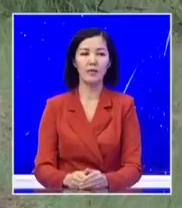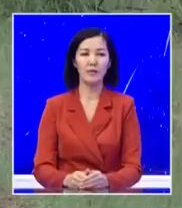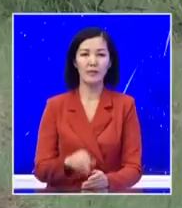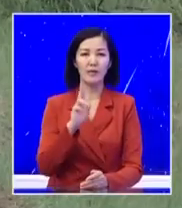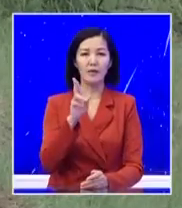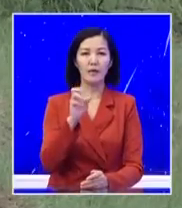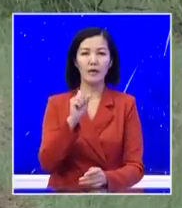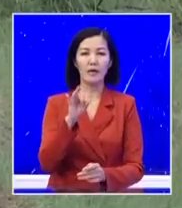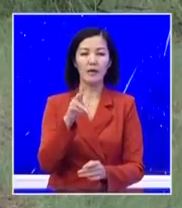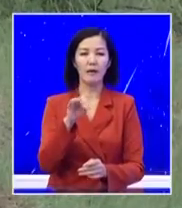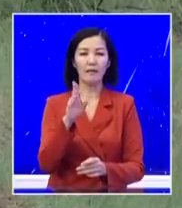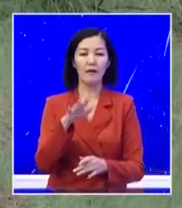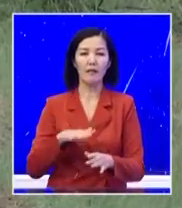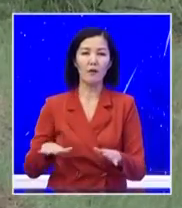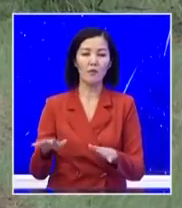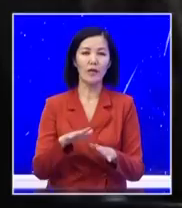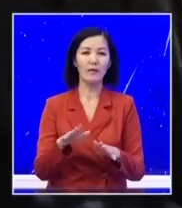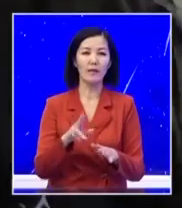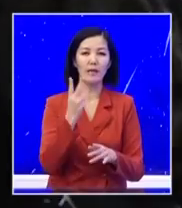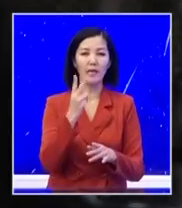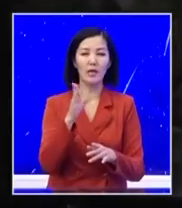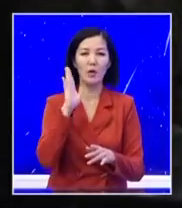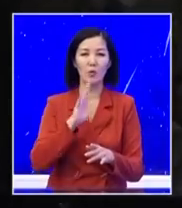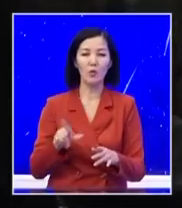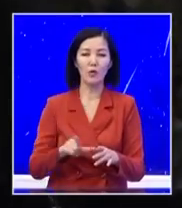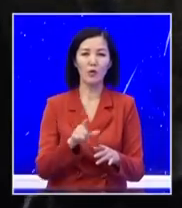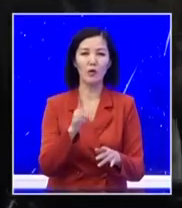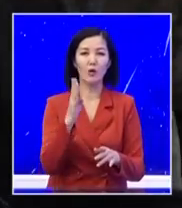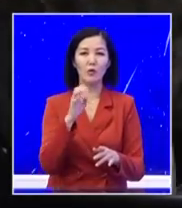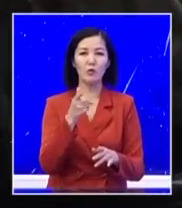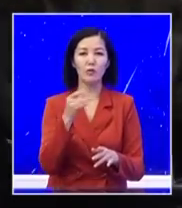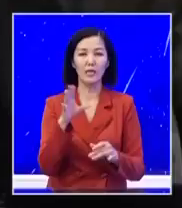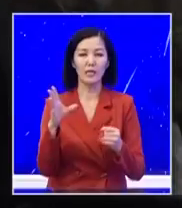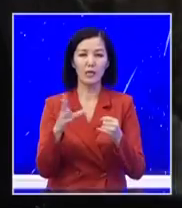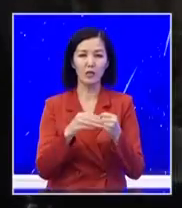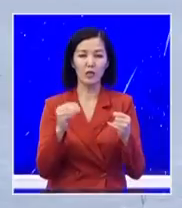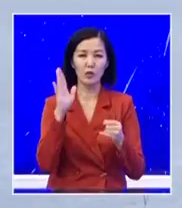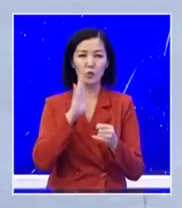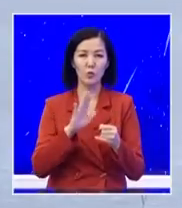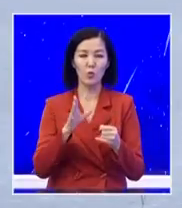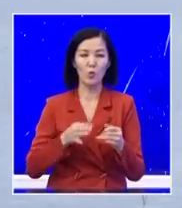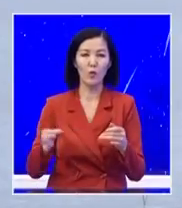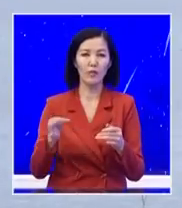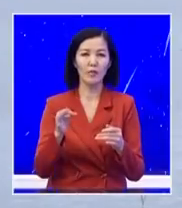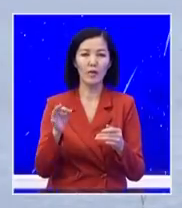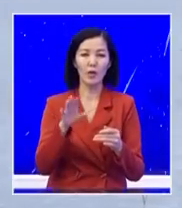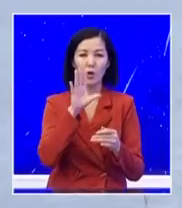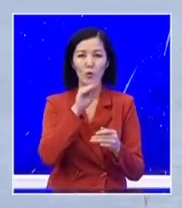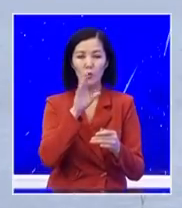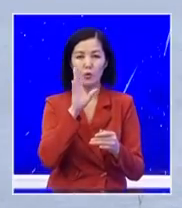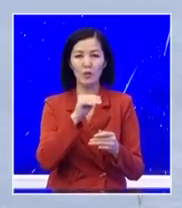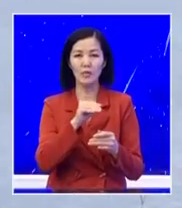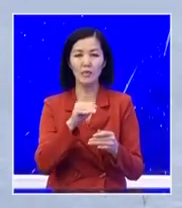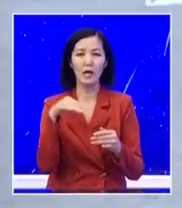Қаратал ауданына қарасты Қаңбақты мен Келте көлдерінің аумағы 400 гектарды қамтиды. Қазір бұл су айдынына үйректер мен аққулар да